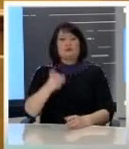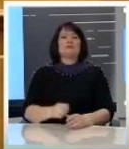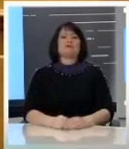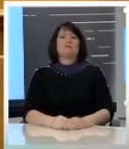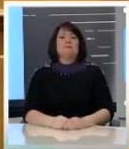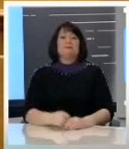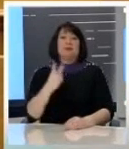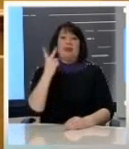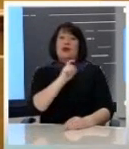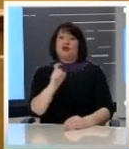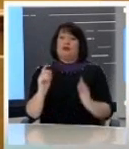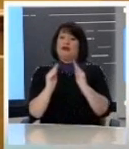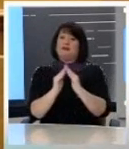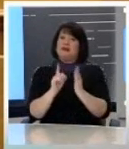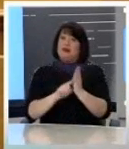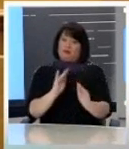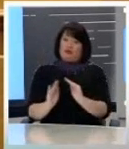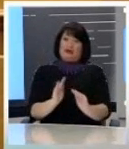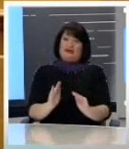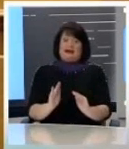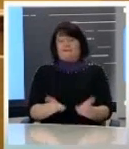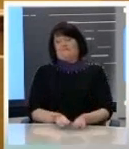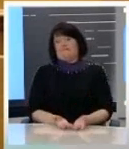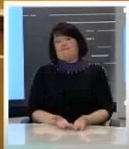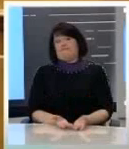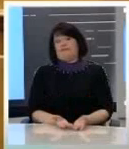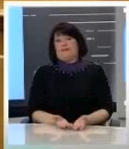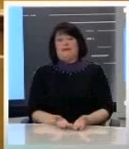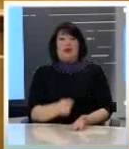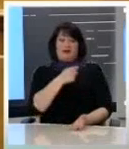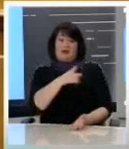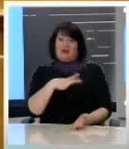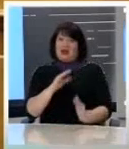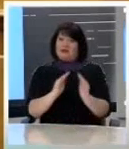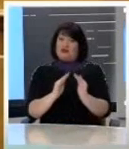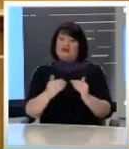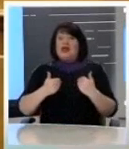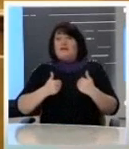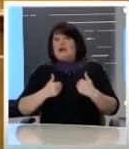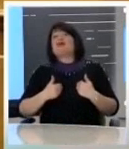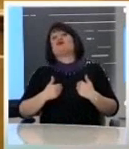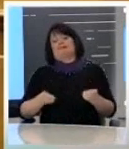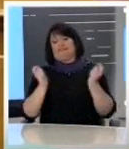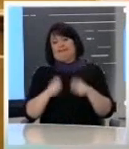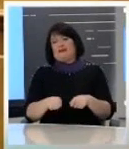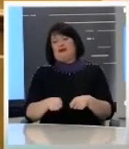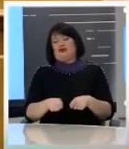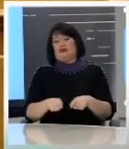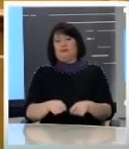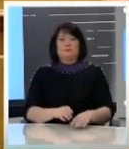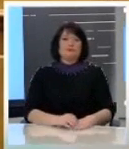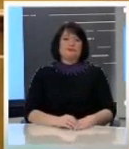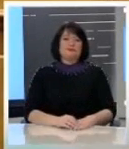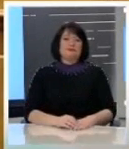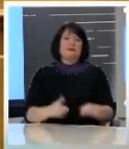των 2 εκατομμυρίων την πρώτη κατοικία, μπορεί να θέλετε να την προστατέψετε. Εμείς δεν πρόκειται να την προστατέψουμε και να χρηματοδοτούμε